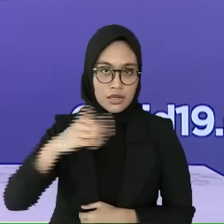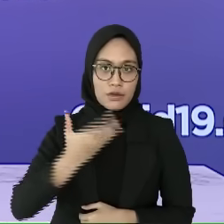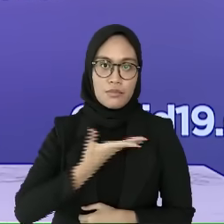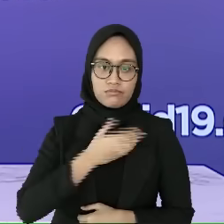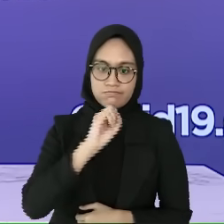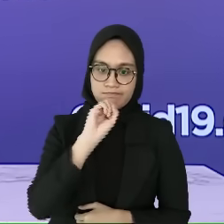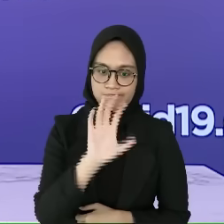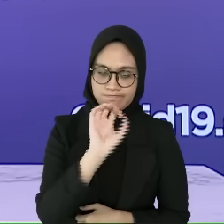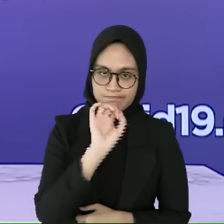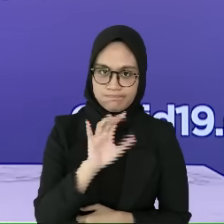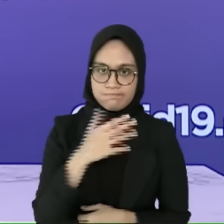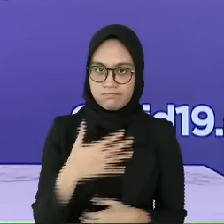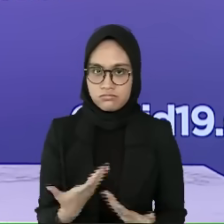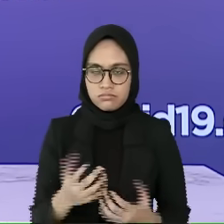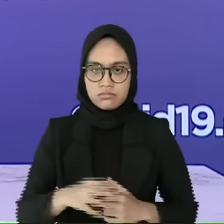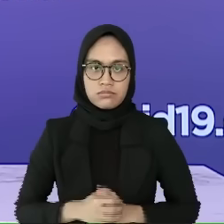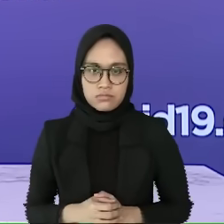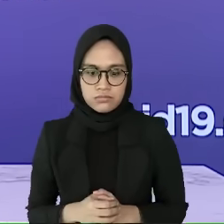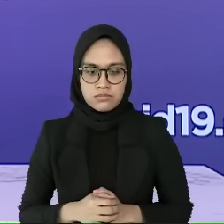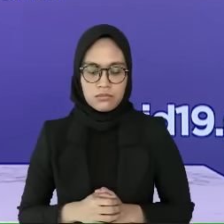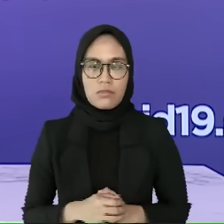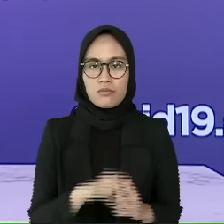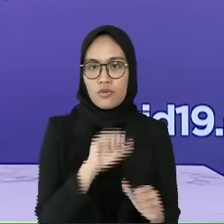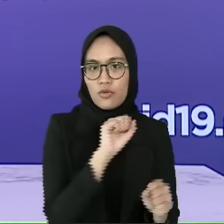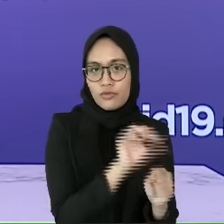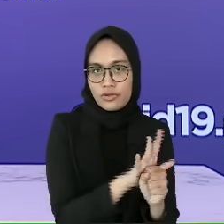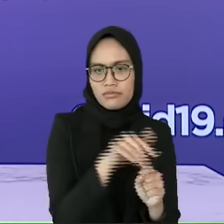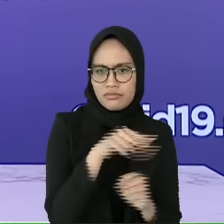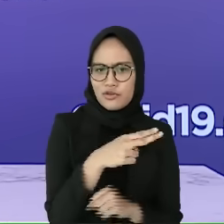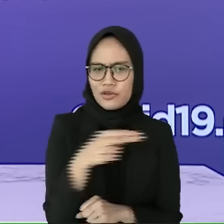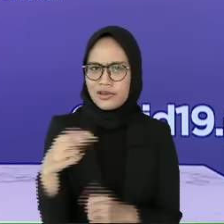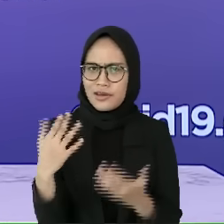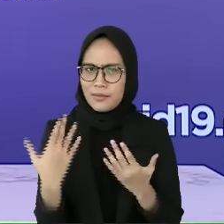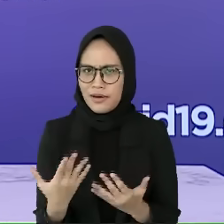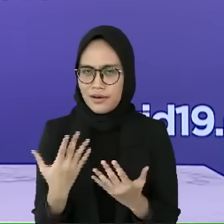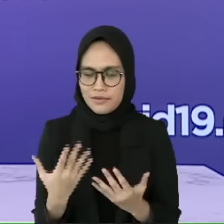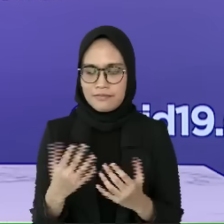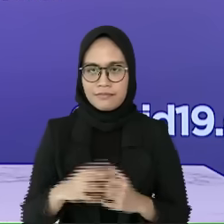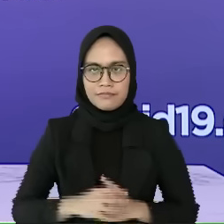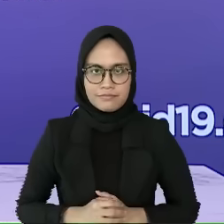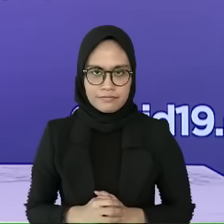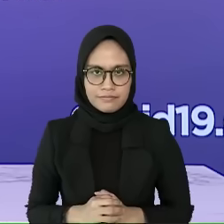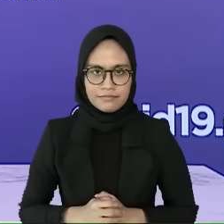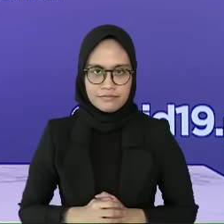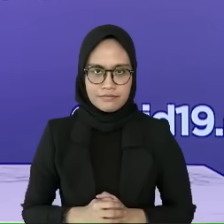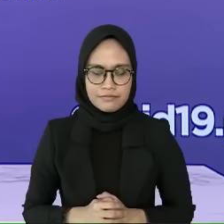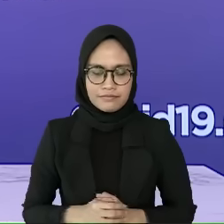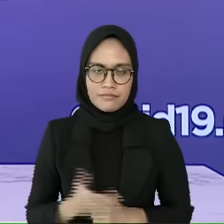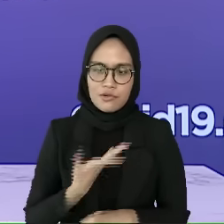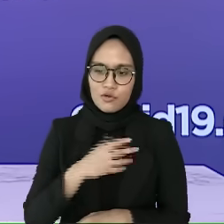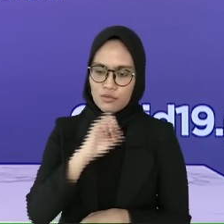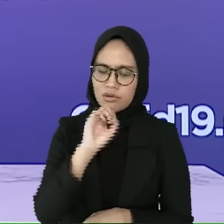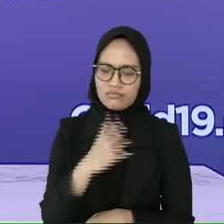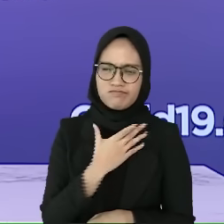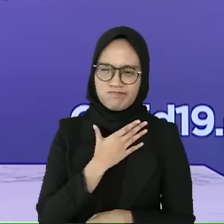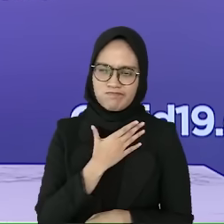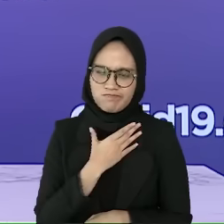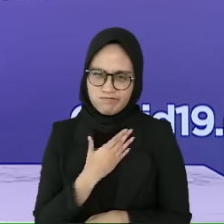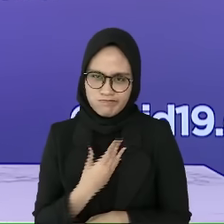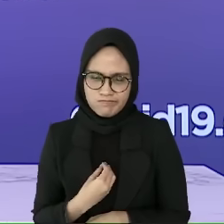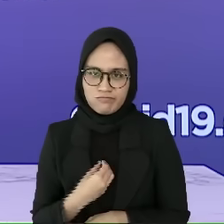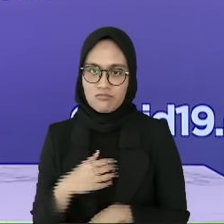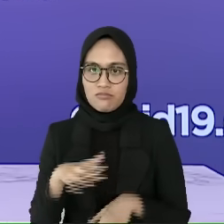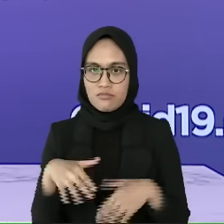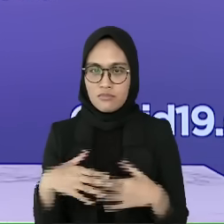akan menyampaikan perkembangan penanganan COVID-19 di Indonesia. Saya mengucapkan bela sungkawa